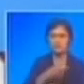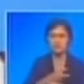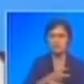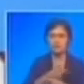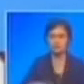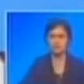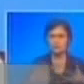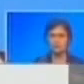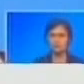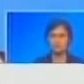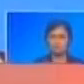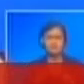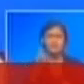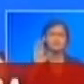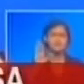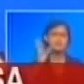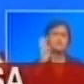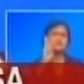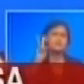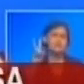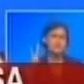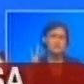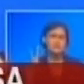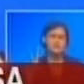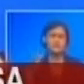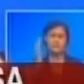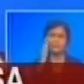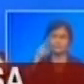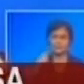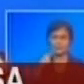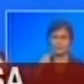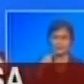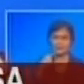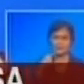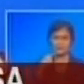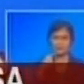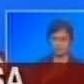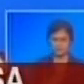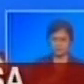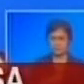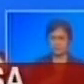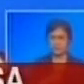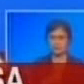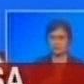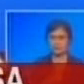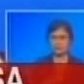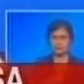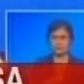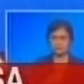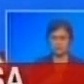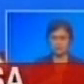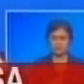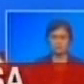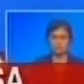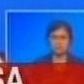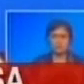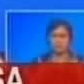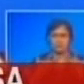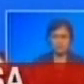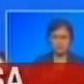only apologize for myself. Alam mo, Pia, yung apology, voluntarily given yon. Hindi natin